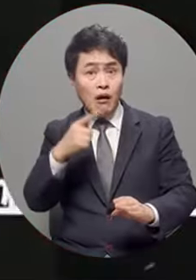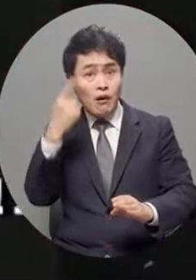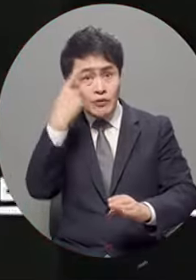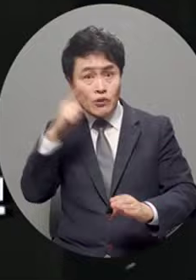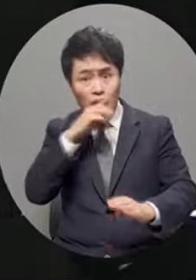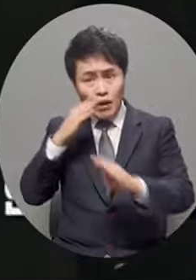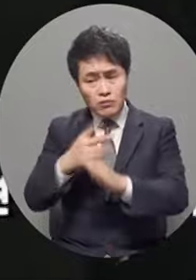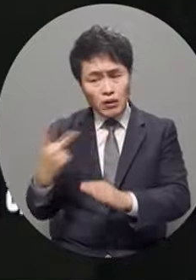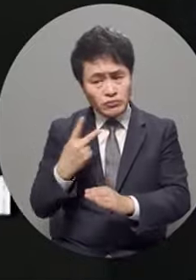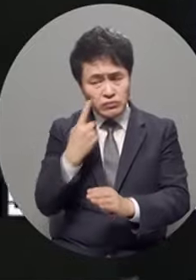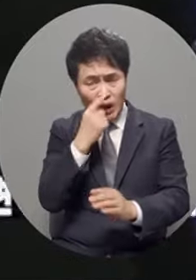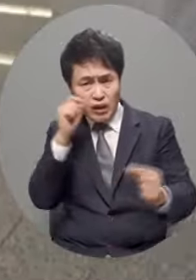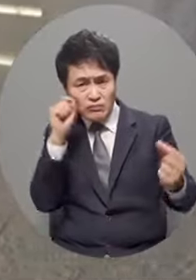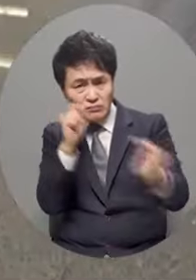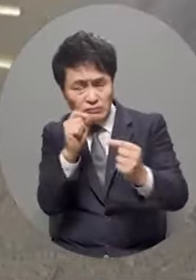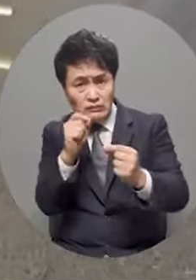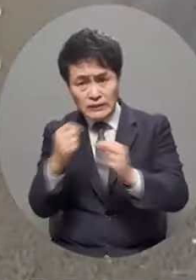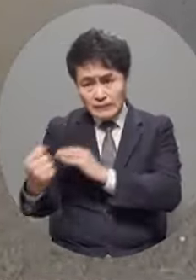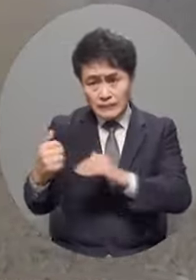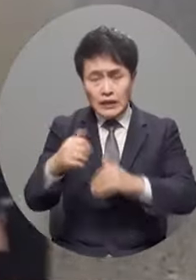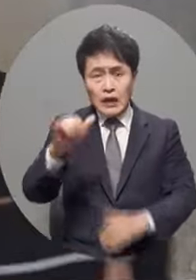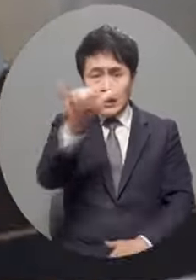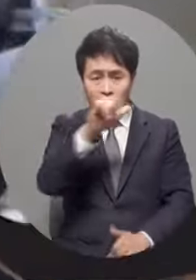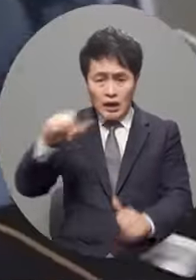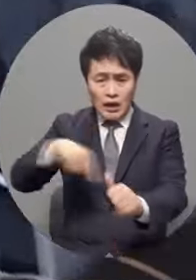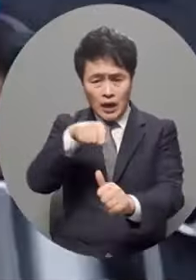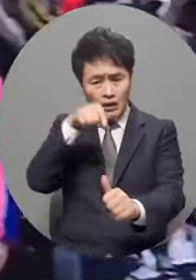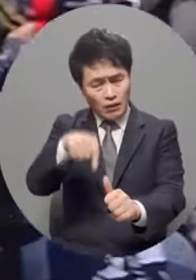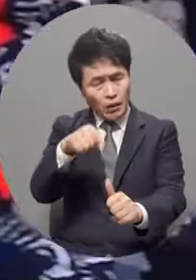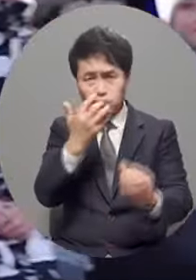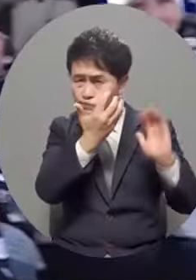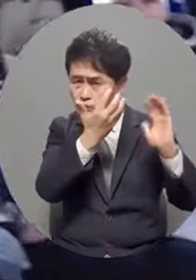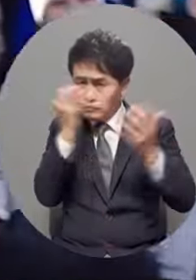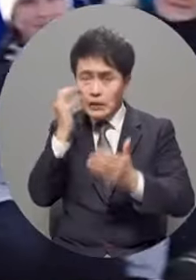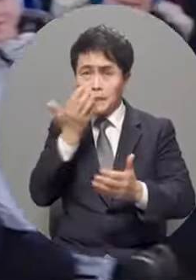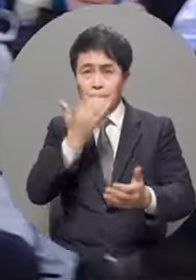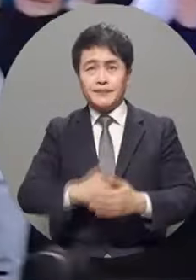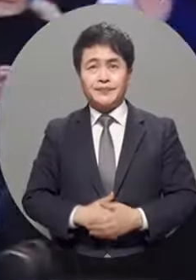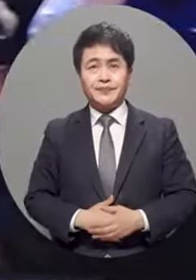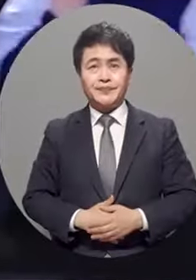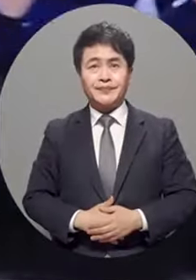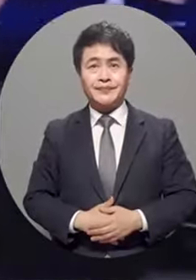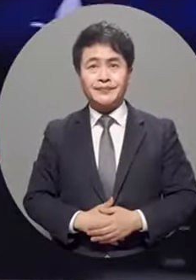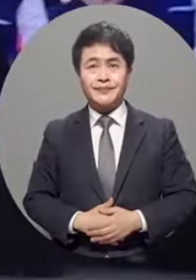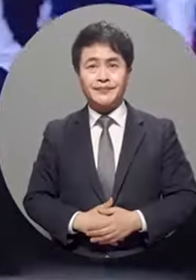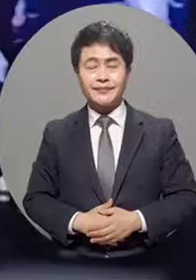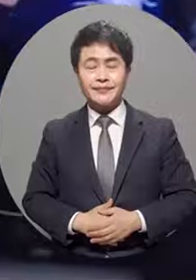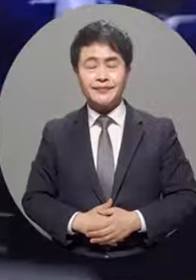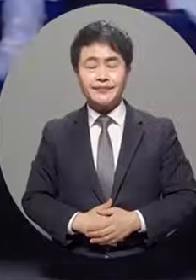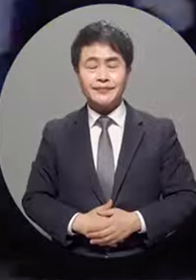나라의 밀착이 강화될수록 한반도 정세는 더 복잡해질 수밖에 없습니다. MBC 뉴스 김입니다.